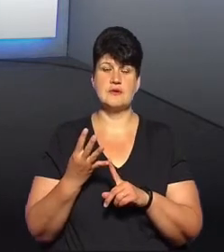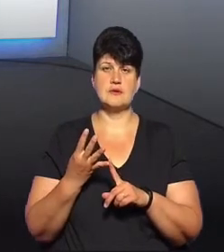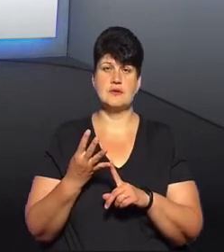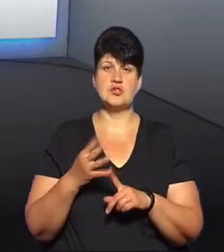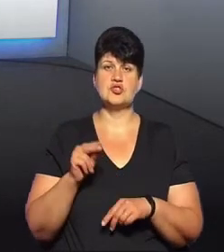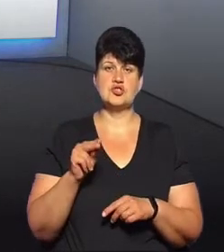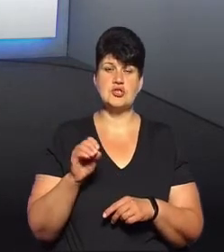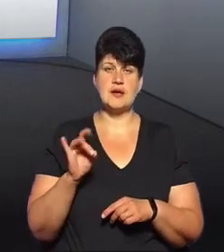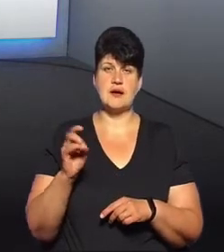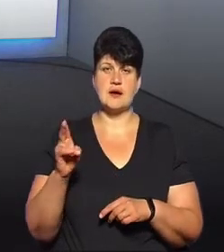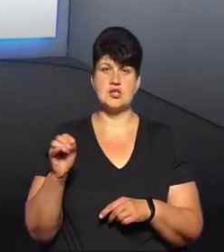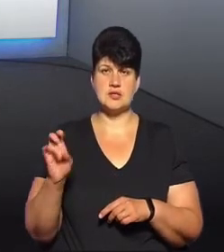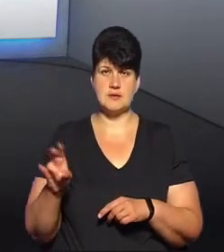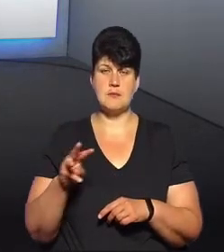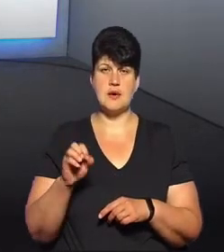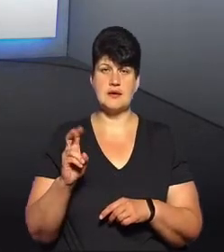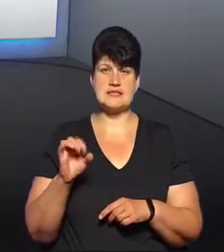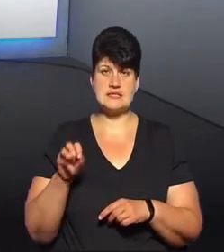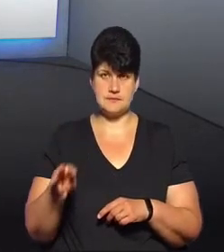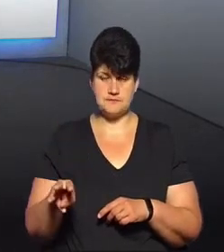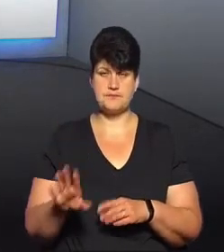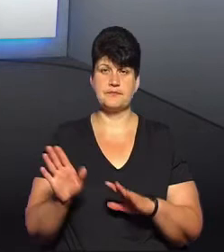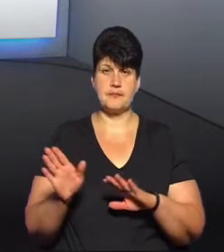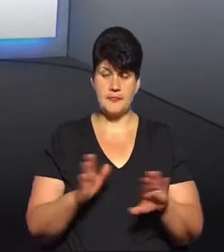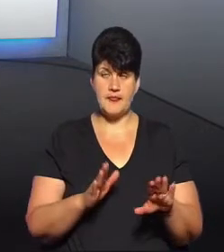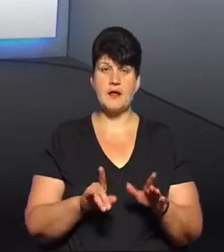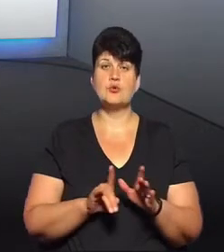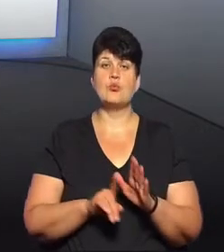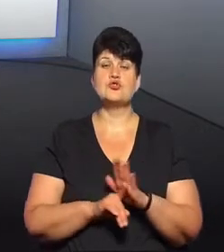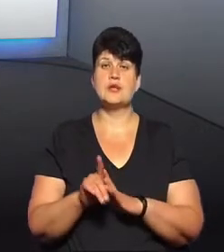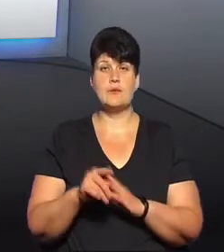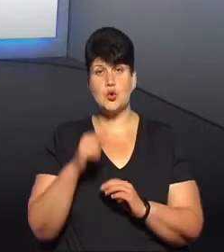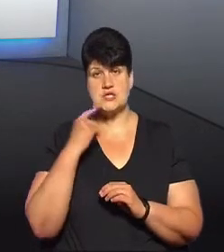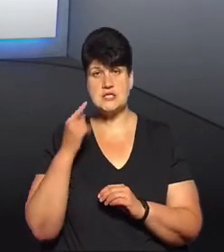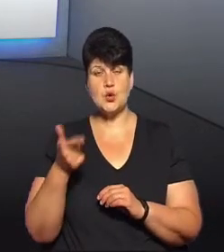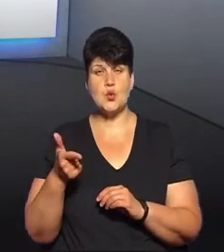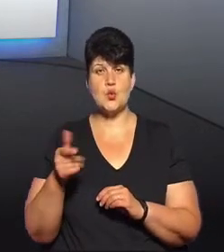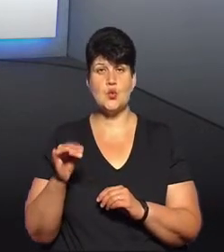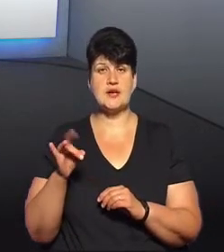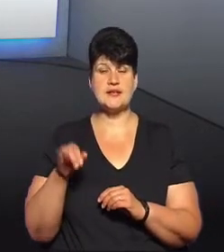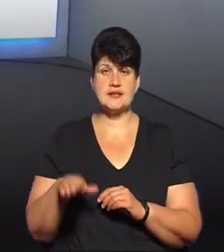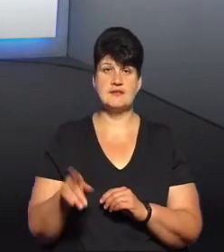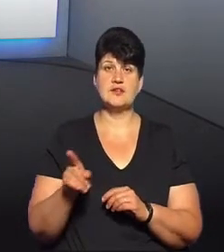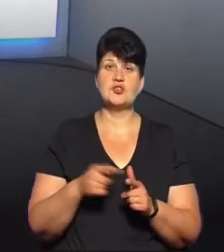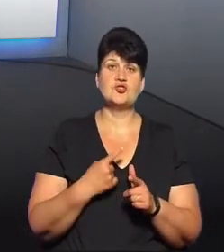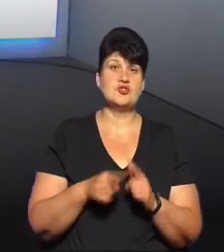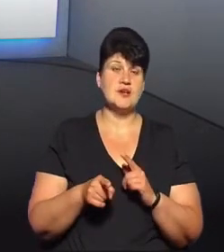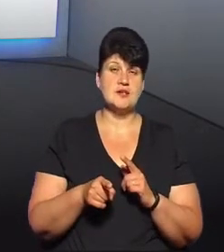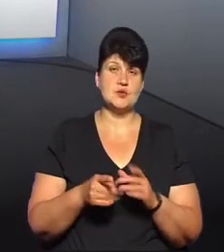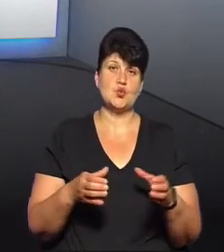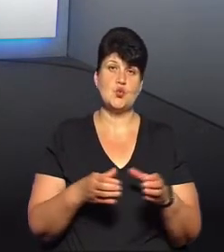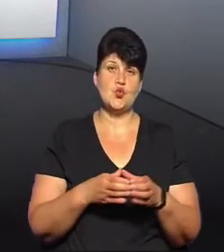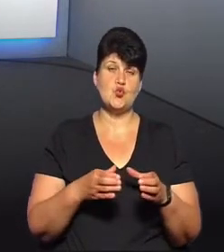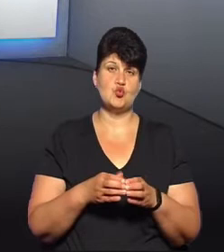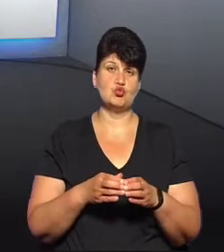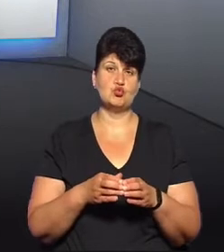Максим, окей. Що, почнемо з російських гуртів чи з гурту «Батюшка»? Чого хочете? Давайте з російських гуртів. Я прийшов,